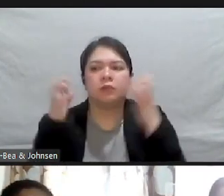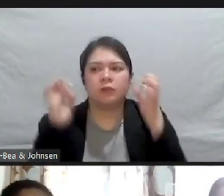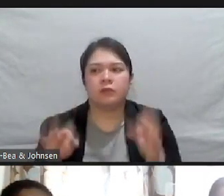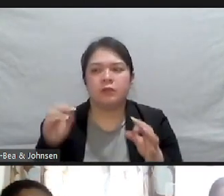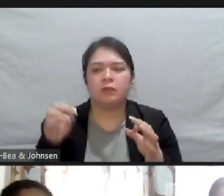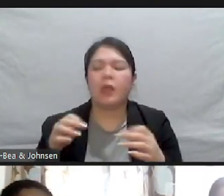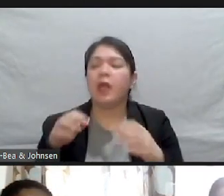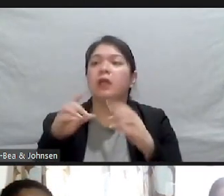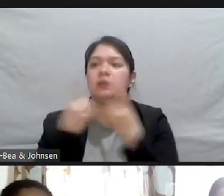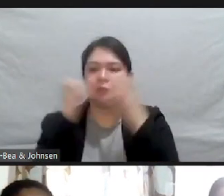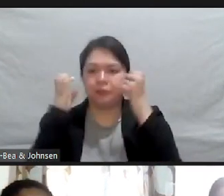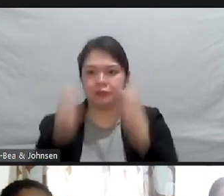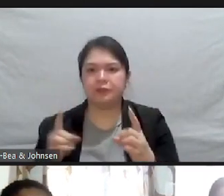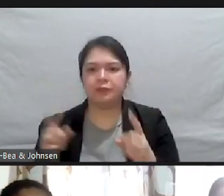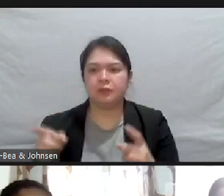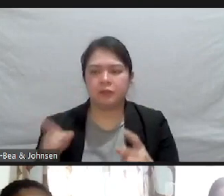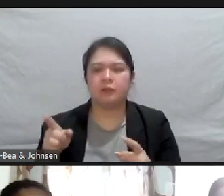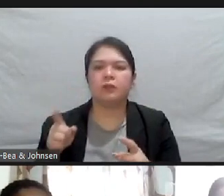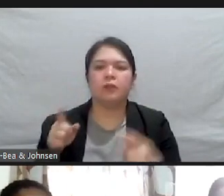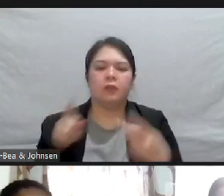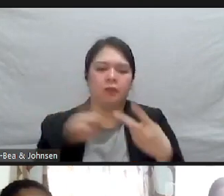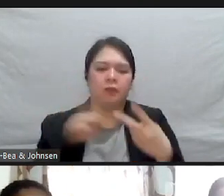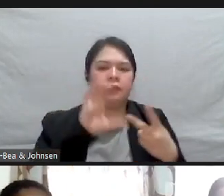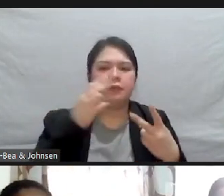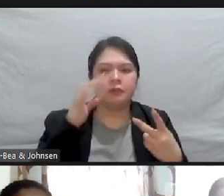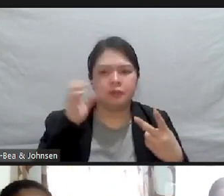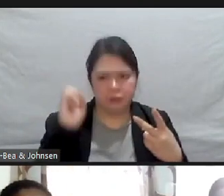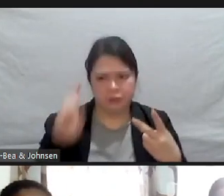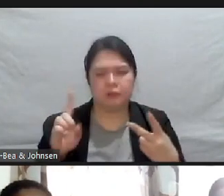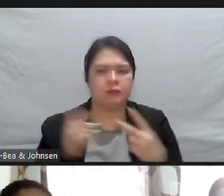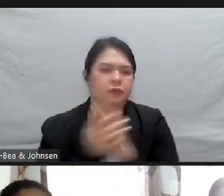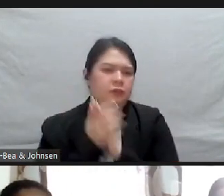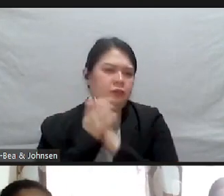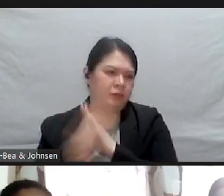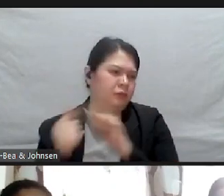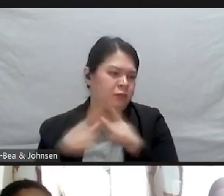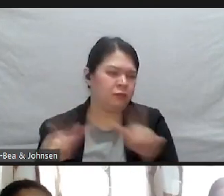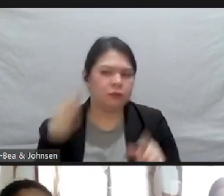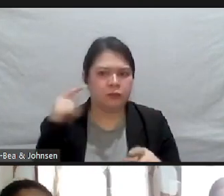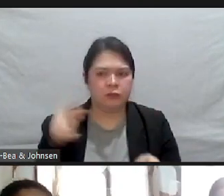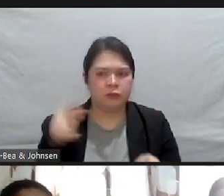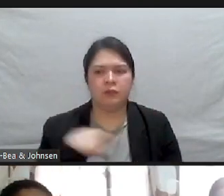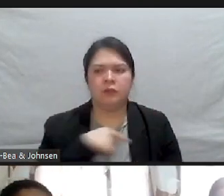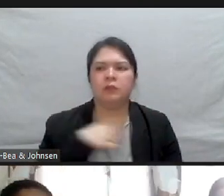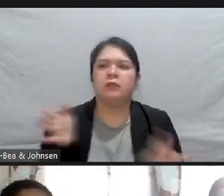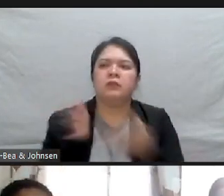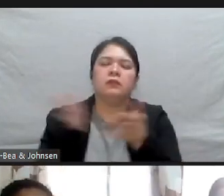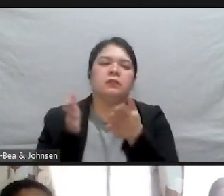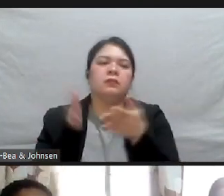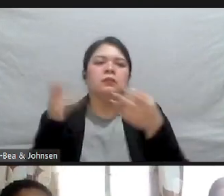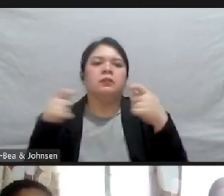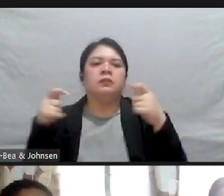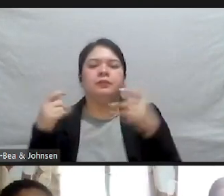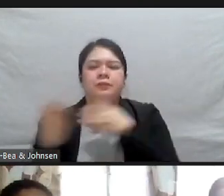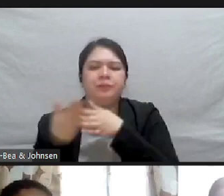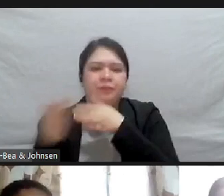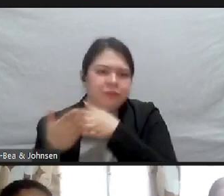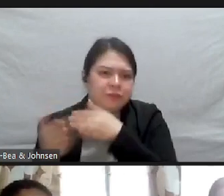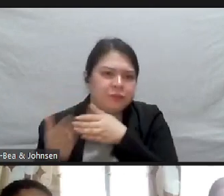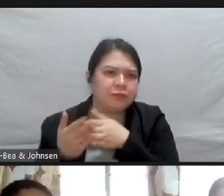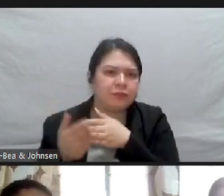Ched siguro. Opo. Sige po. Kaya nga sabi ko sa ano, ipaglaban nyo. Hindi naman, parang, you